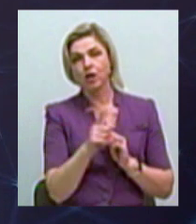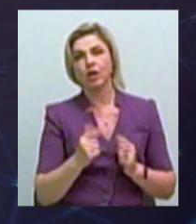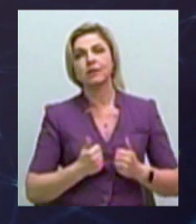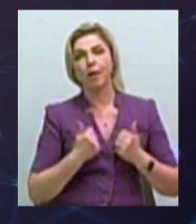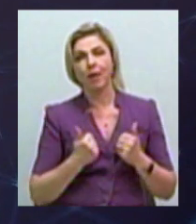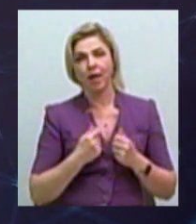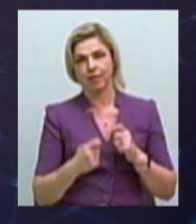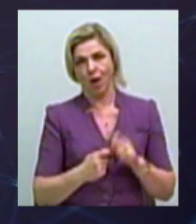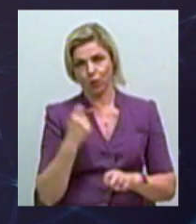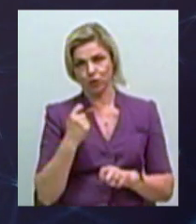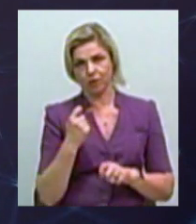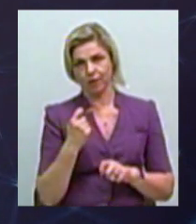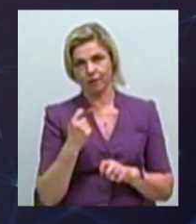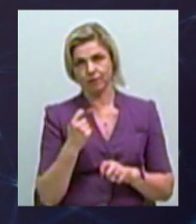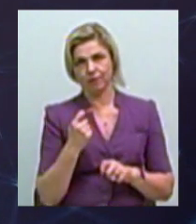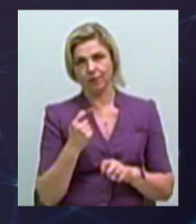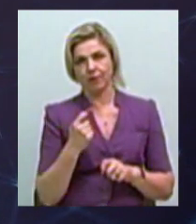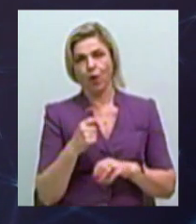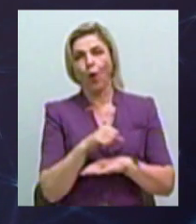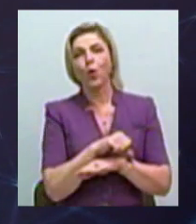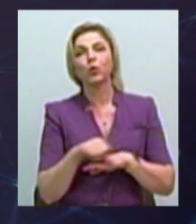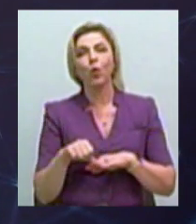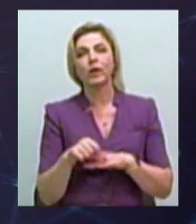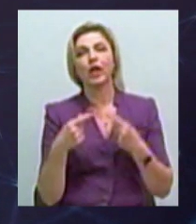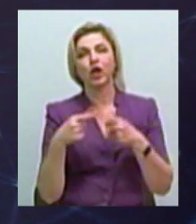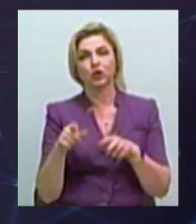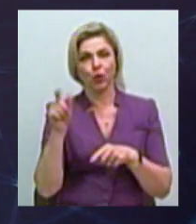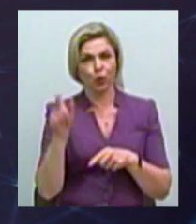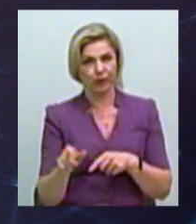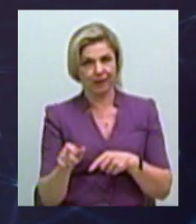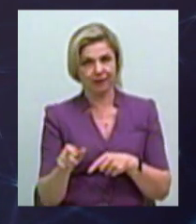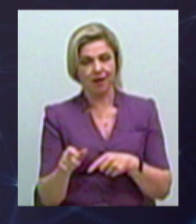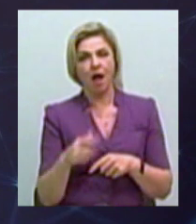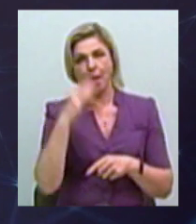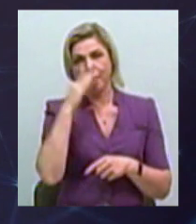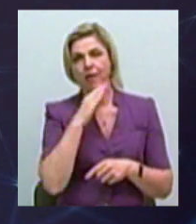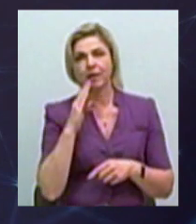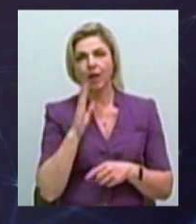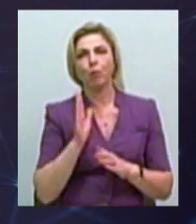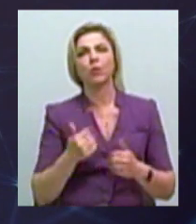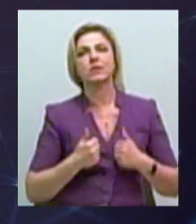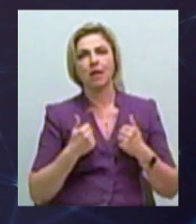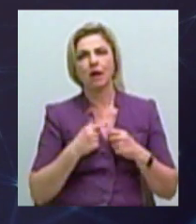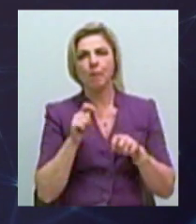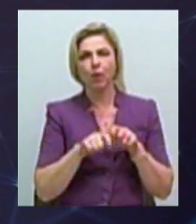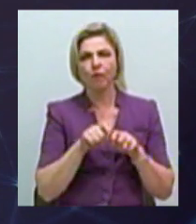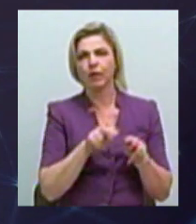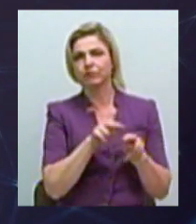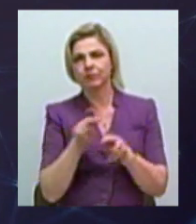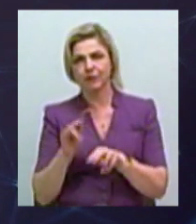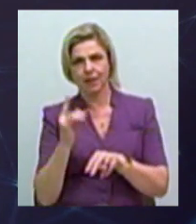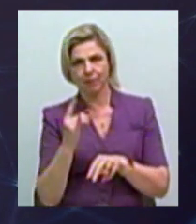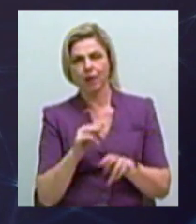намагатиметься порушити кордони іншої людини особистісні. Батьки будуть намагатися перевіряти, контролювати